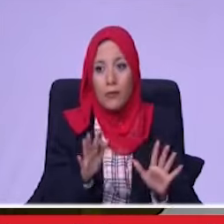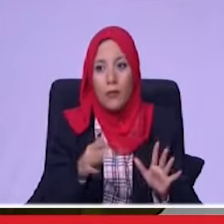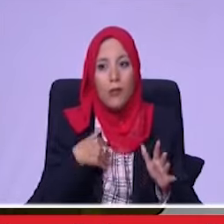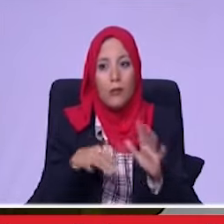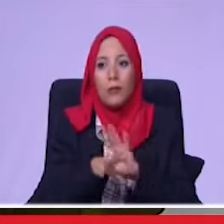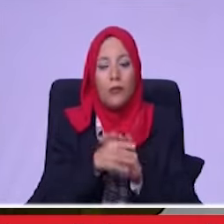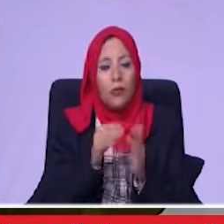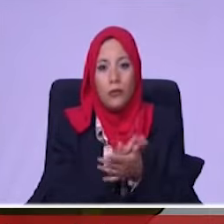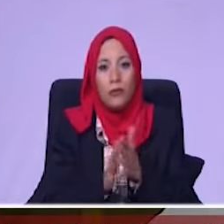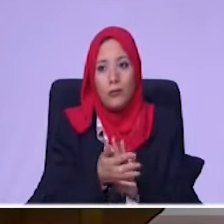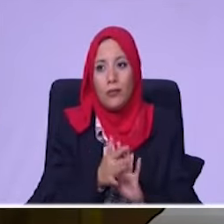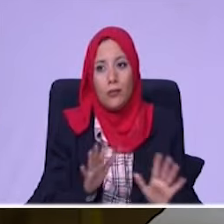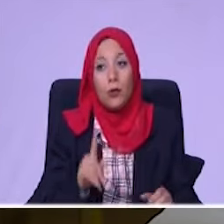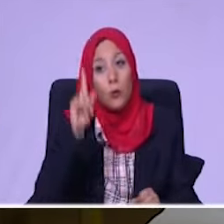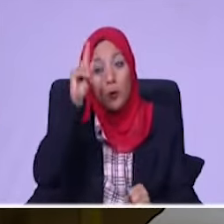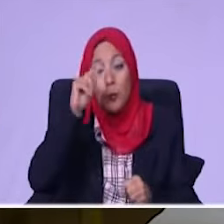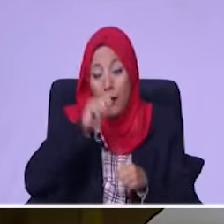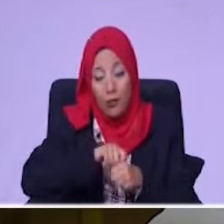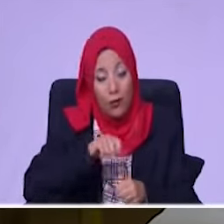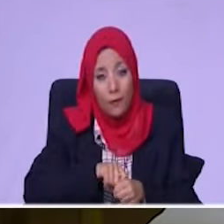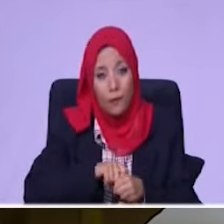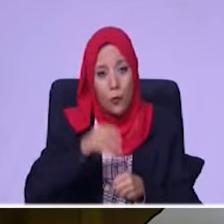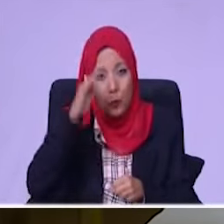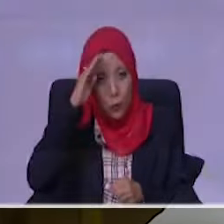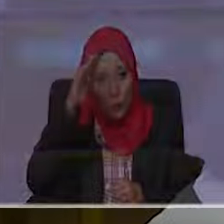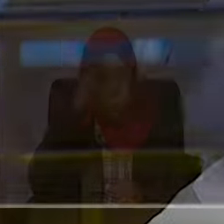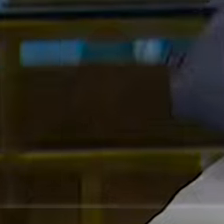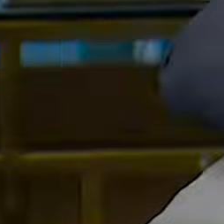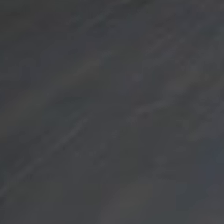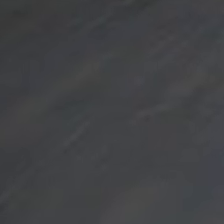نقول سبحان الله. بشكركم جدا.